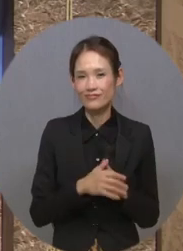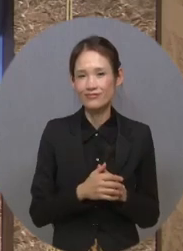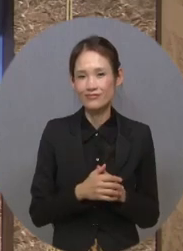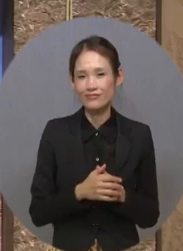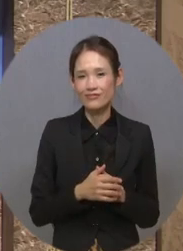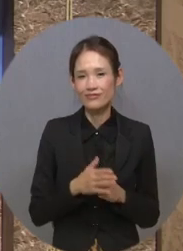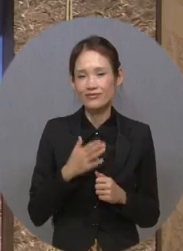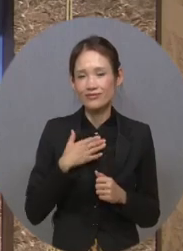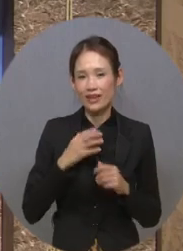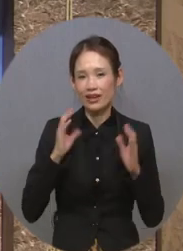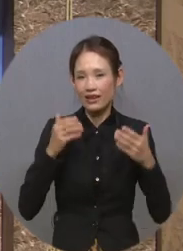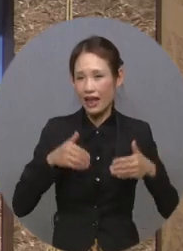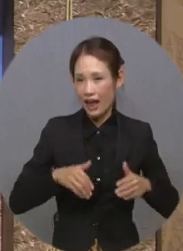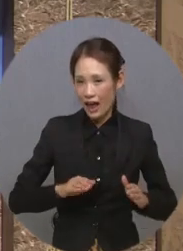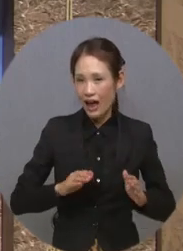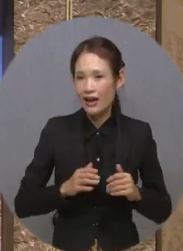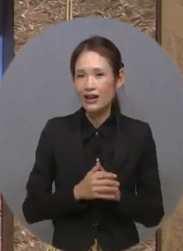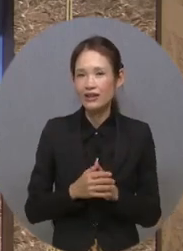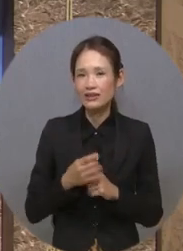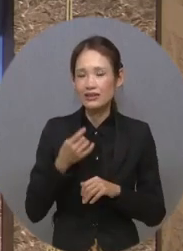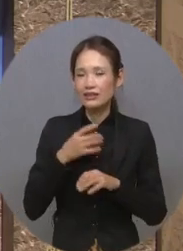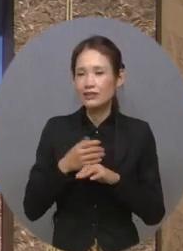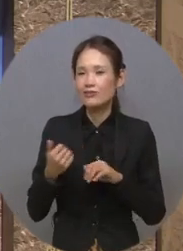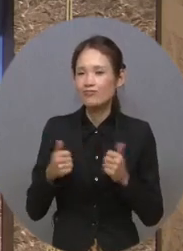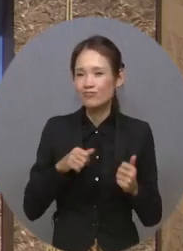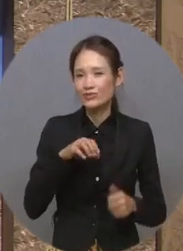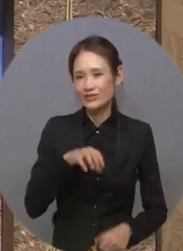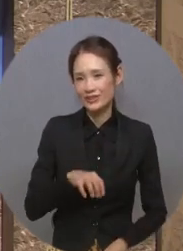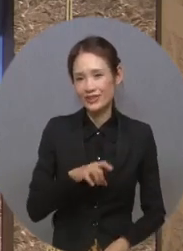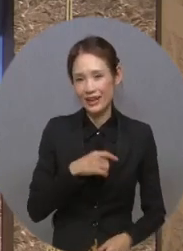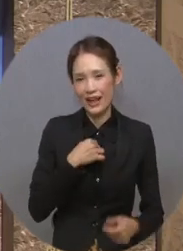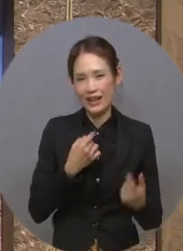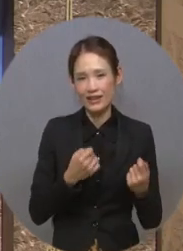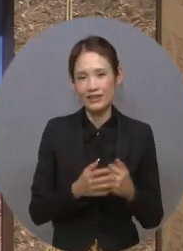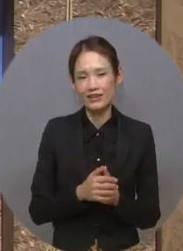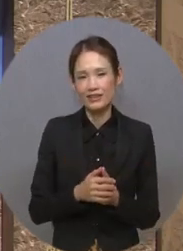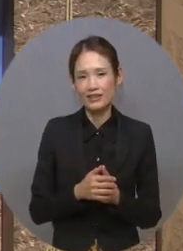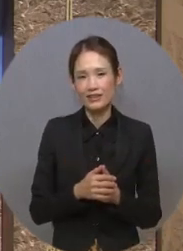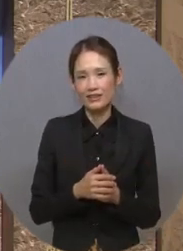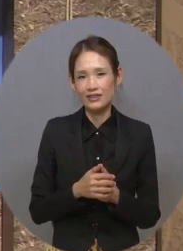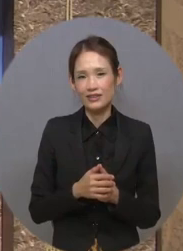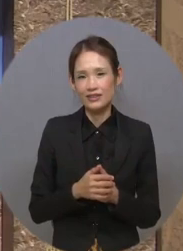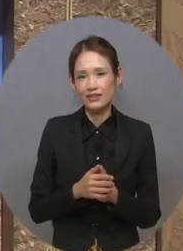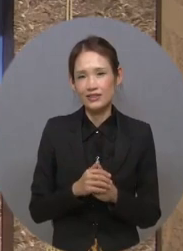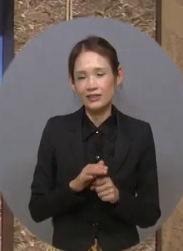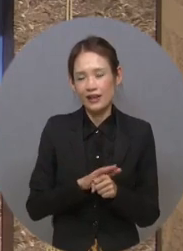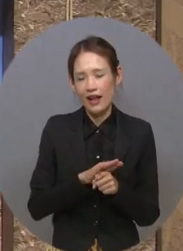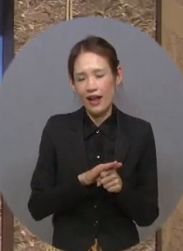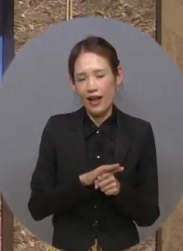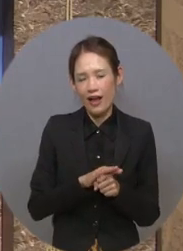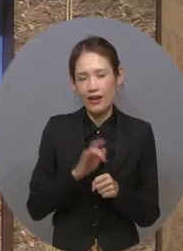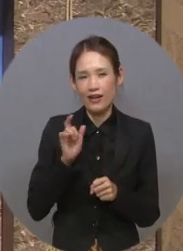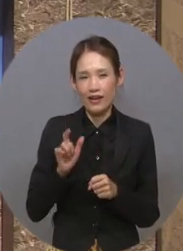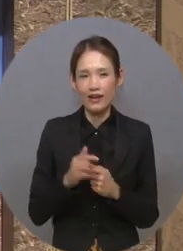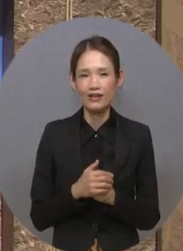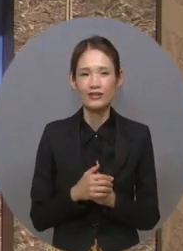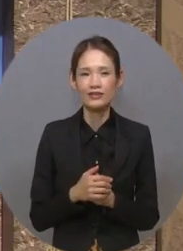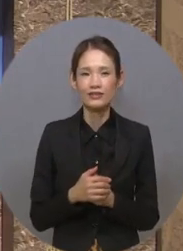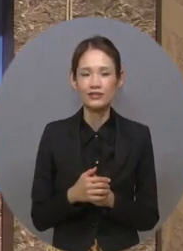제가 나고 또 제가 뼈묻을 자리니까 네. 남다른 그런 애착이 있고요. 예.